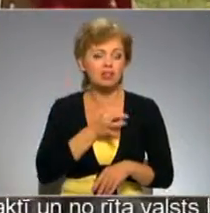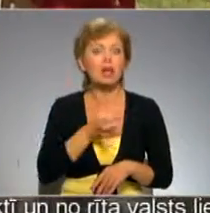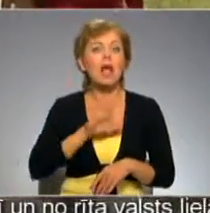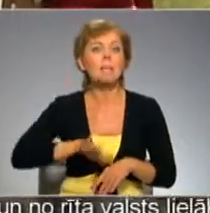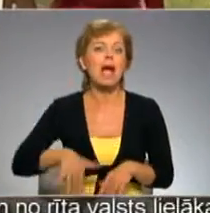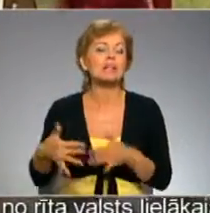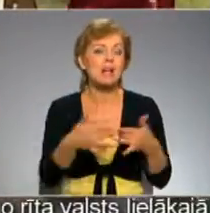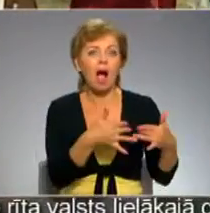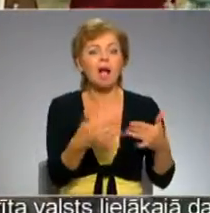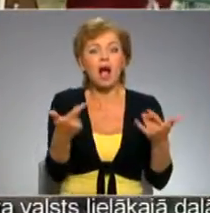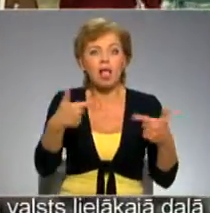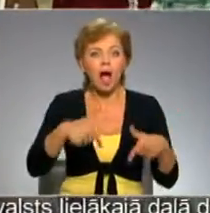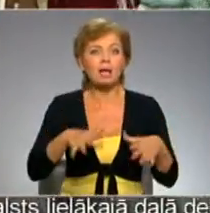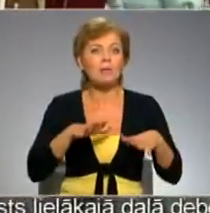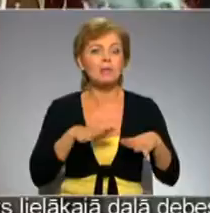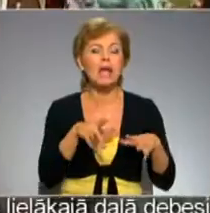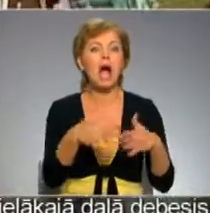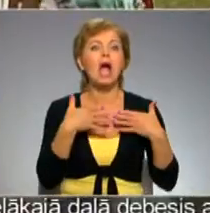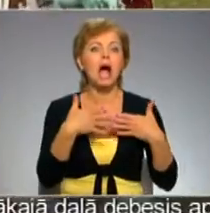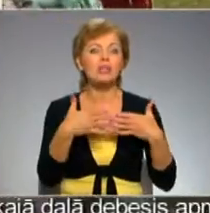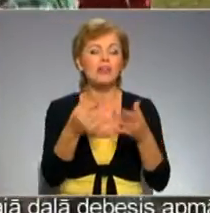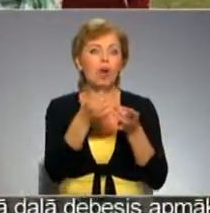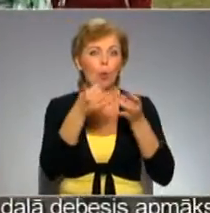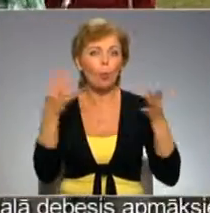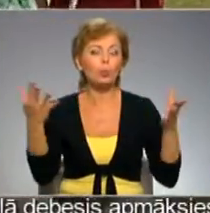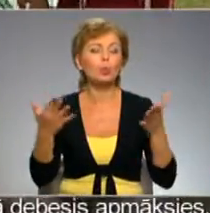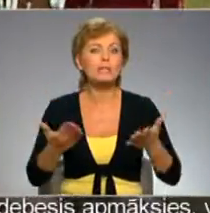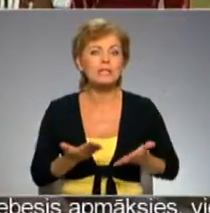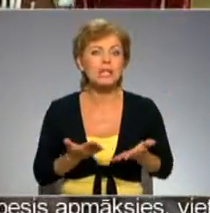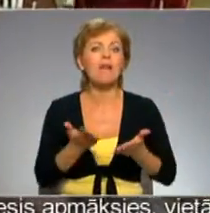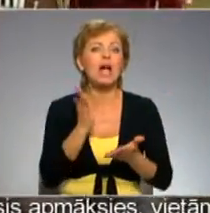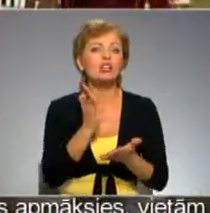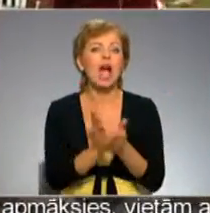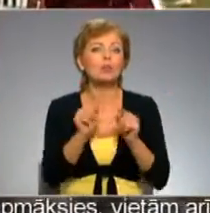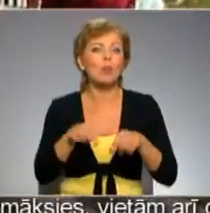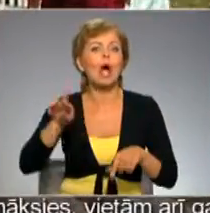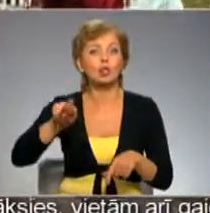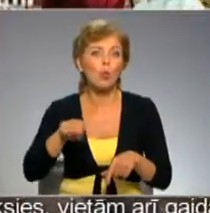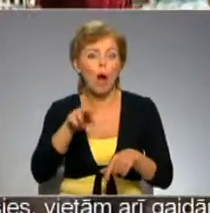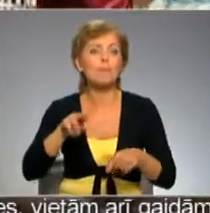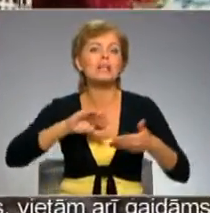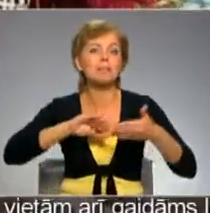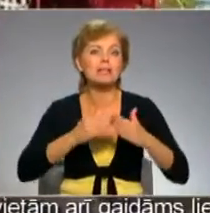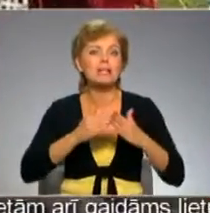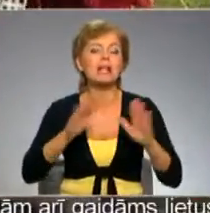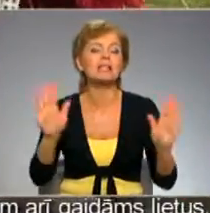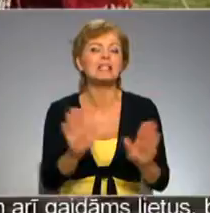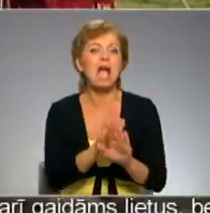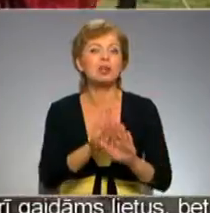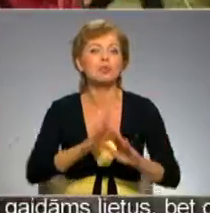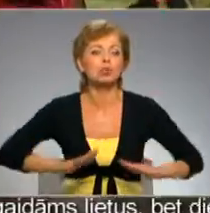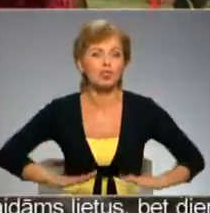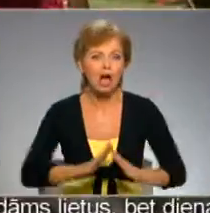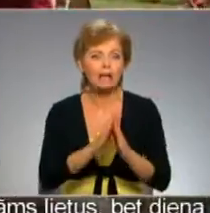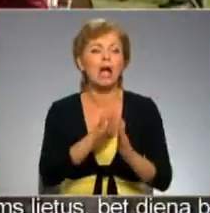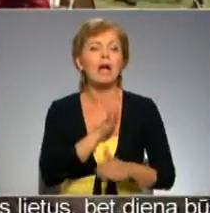pēckara laikā šeit ir bijusi ļoti aktīva kultūras dzīve, šeit ir notikuši Dobeles pilsētas dziesmas svētki, šeit ir